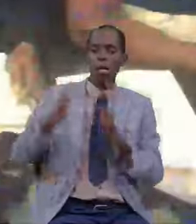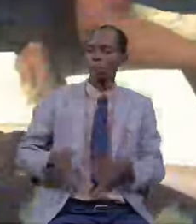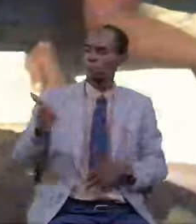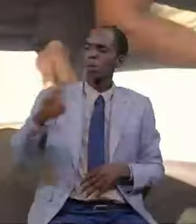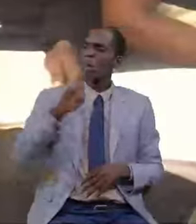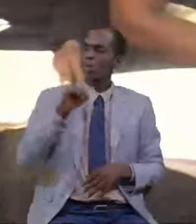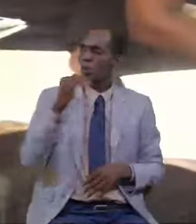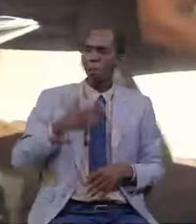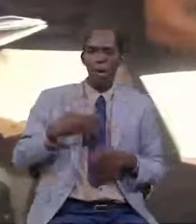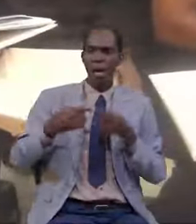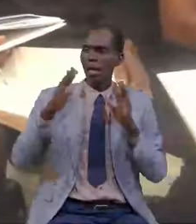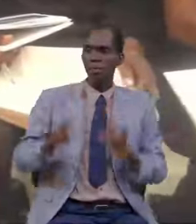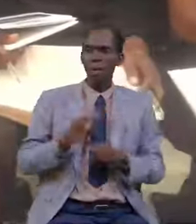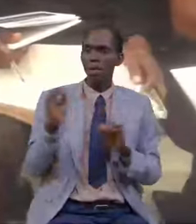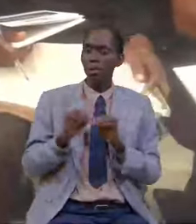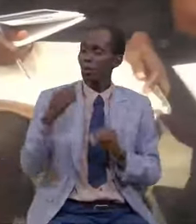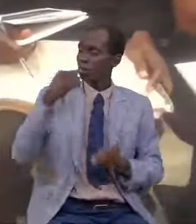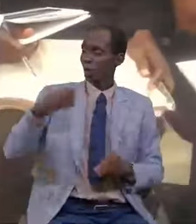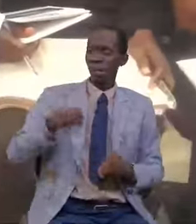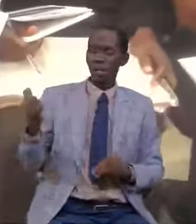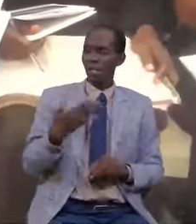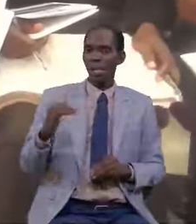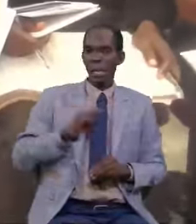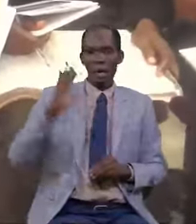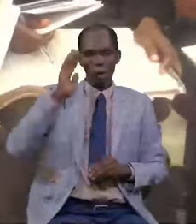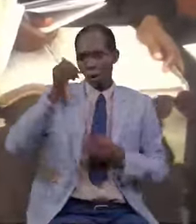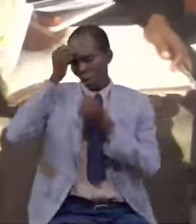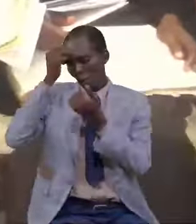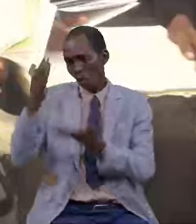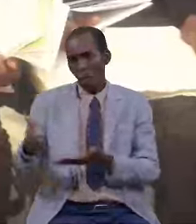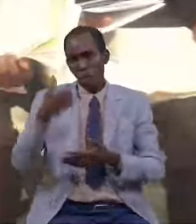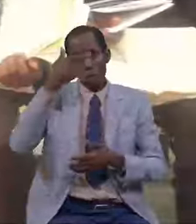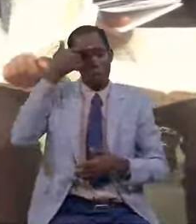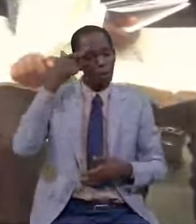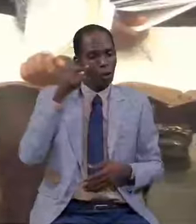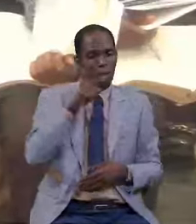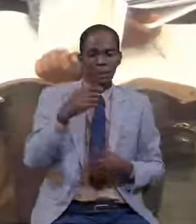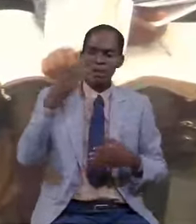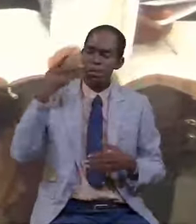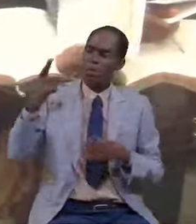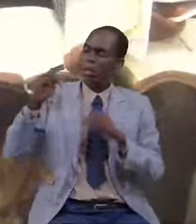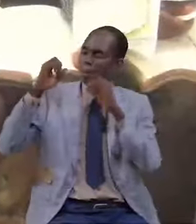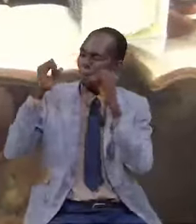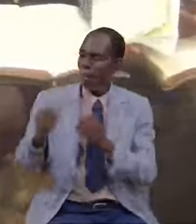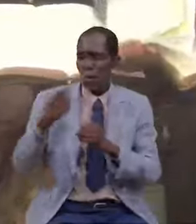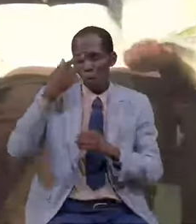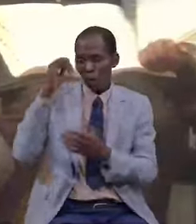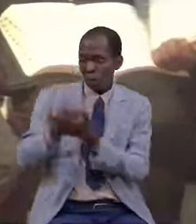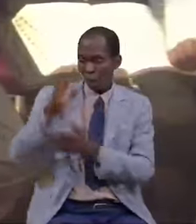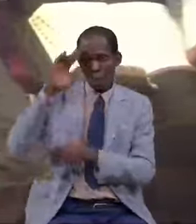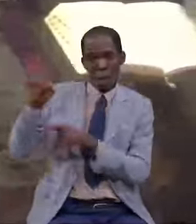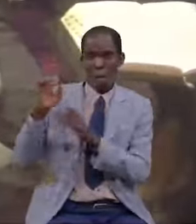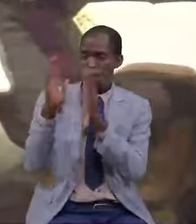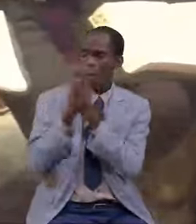n'es plus mon ennemi. Dis-moi tout ce que je peux faire, je vais le faire. Parce qu'il a vu la puissance. L'homme l'a prié. Le feu